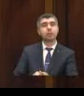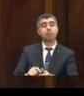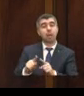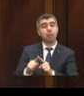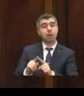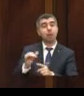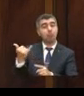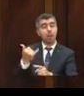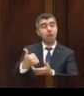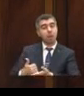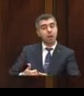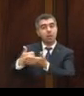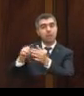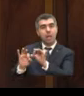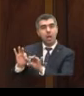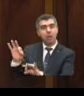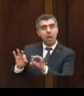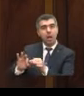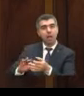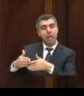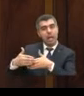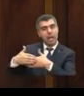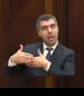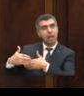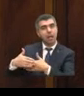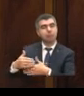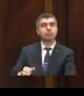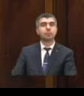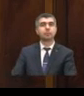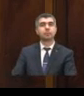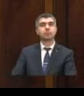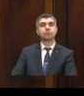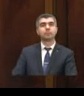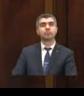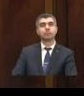نتخذ الإجراءات المناسبة في القريب العاجل.